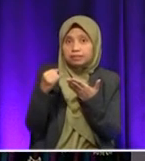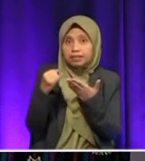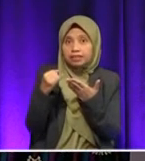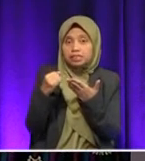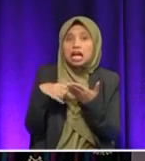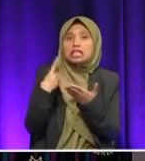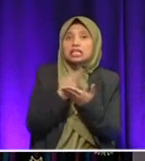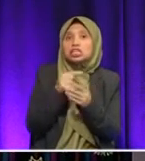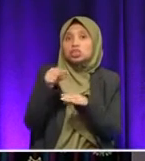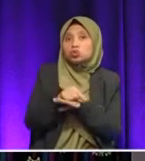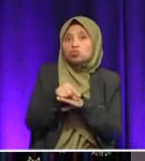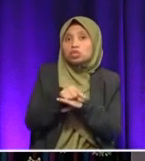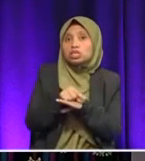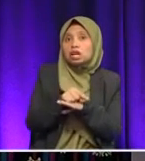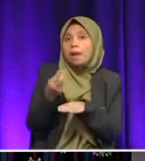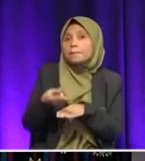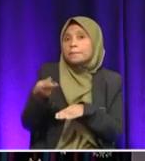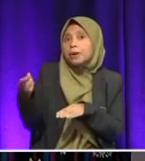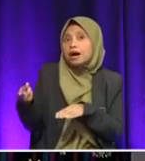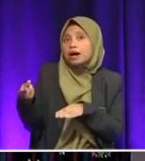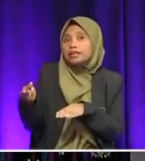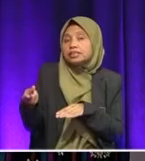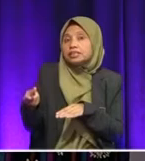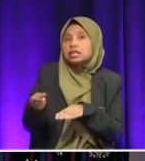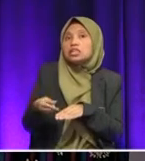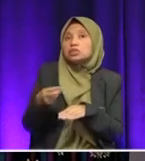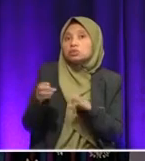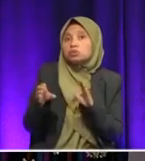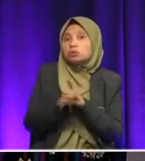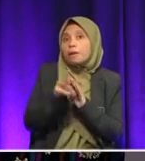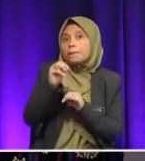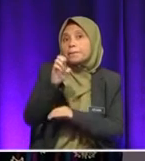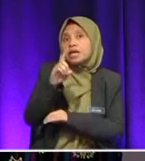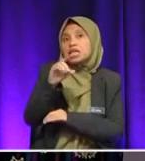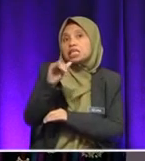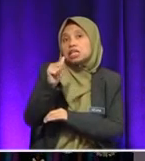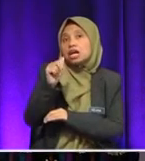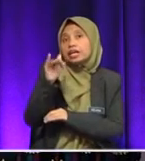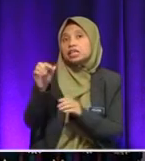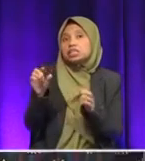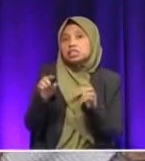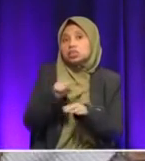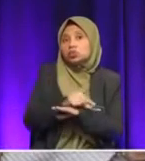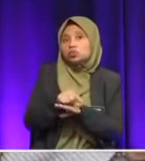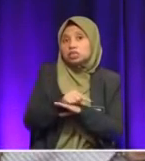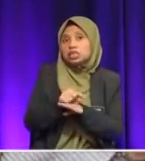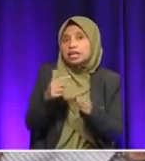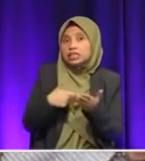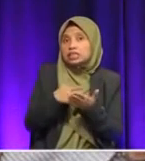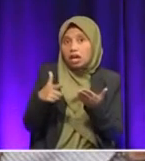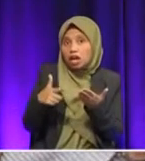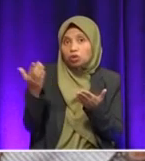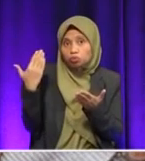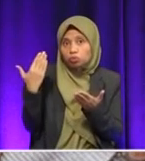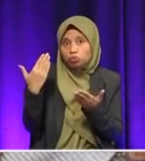kita menggunakan beberapa bahan dasar pemijat tentu mejanya adalah pewarna ya kita Hai sewaktu kecil menggunakan fashion